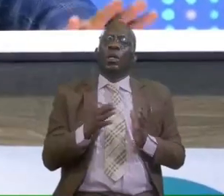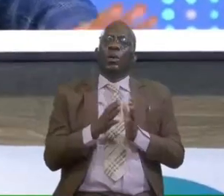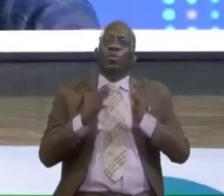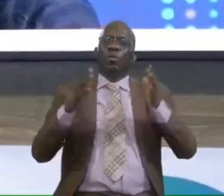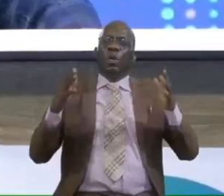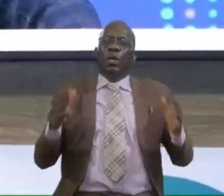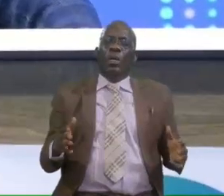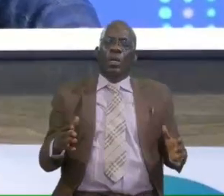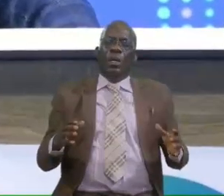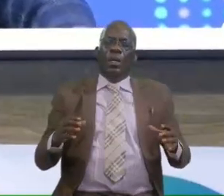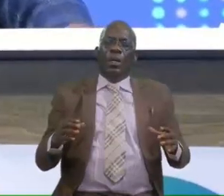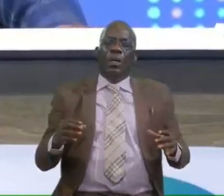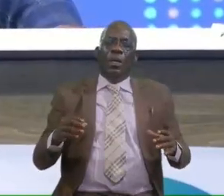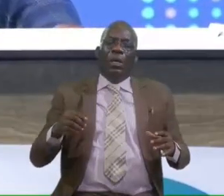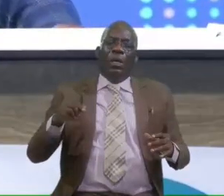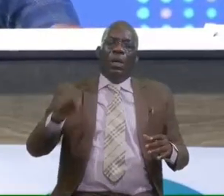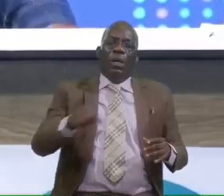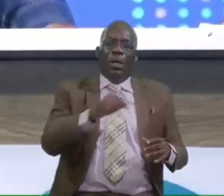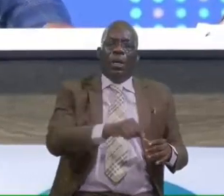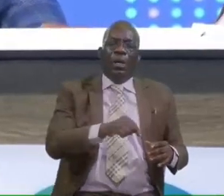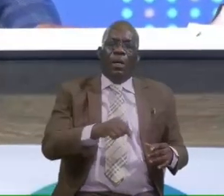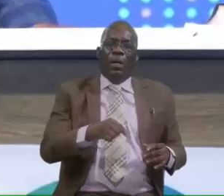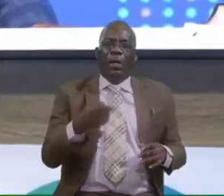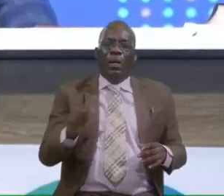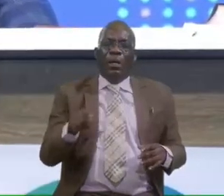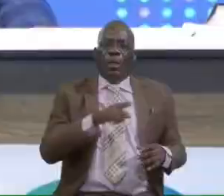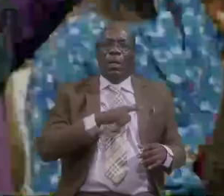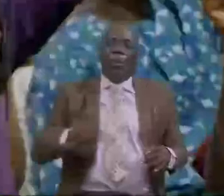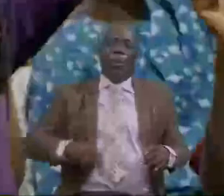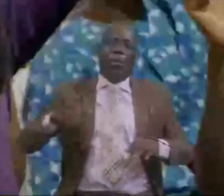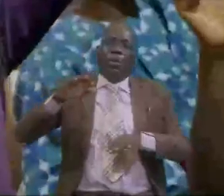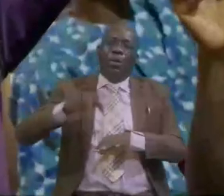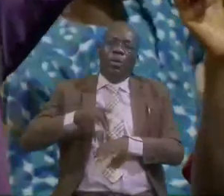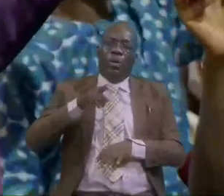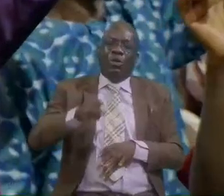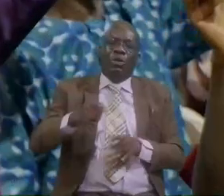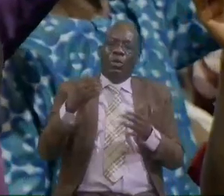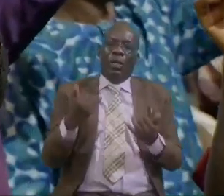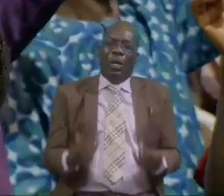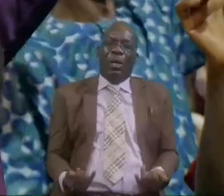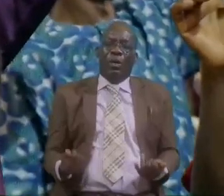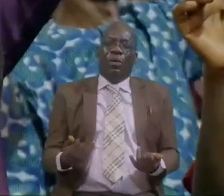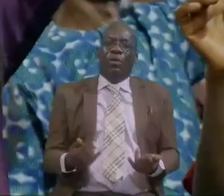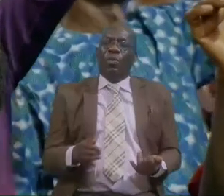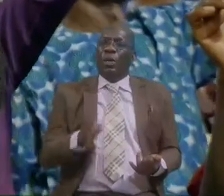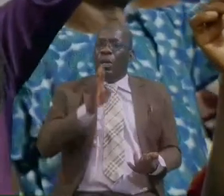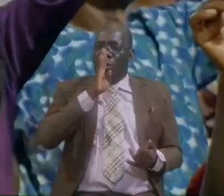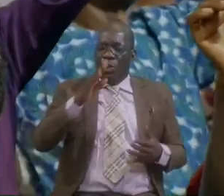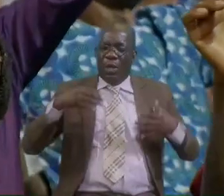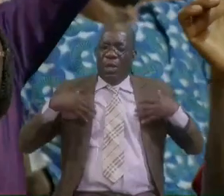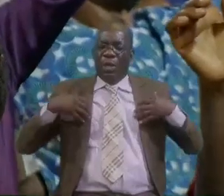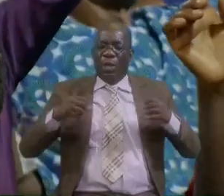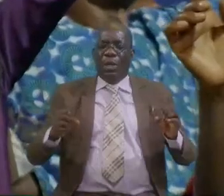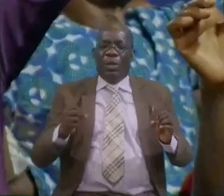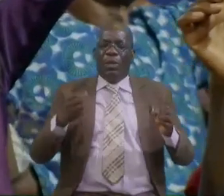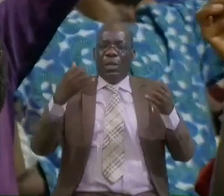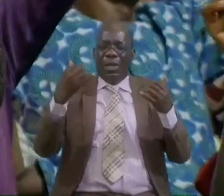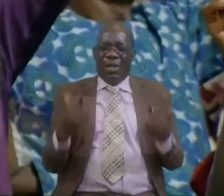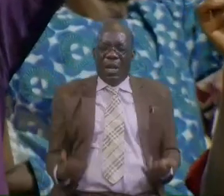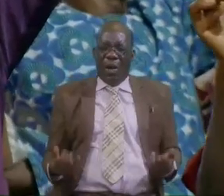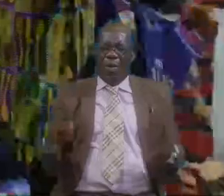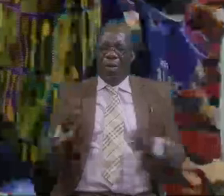éléphantiasie, pied gros, que Dieu vous touche maintenant. Soyez guéri maintenant